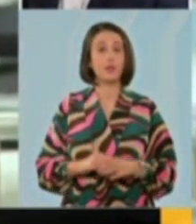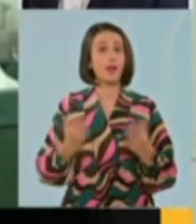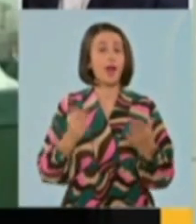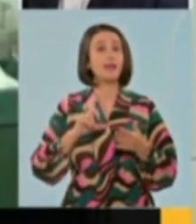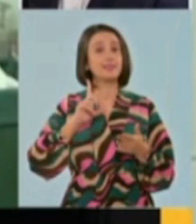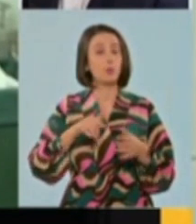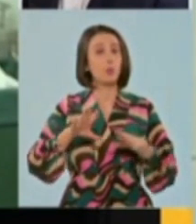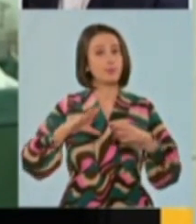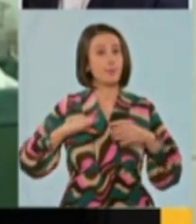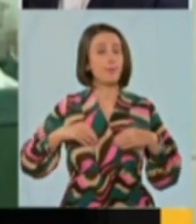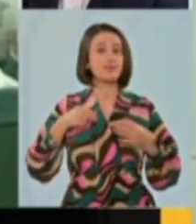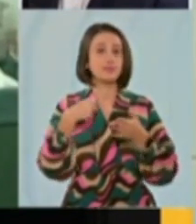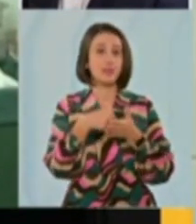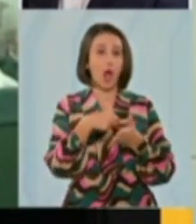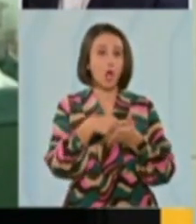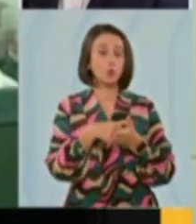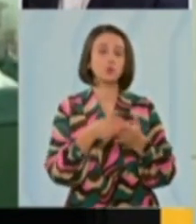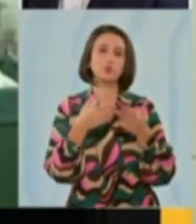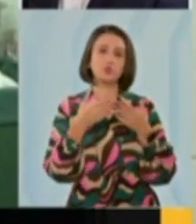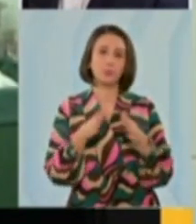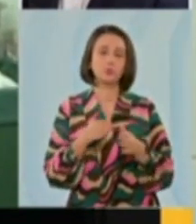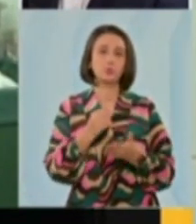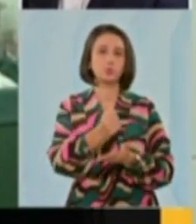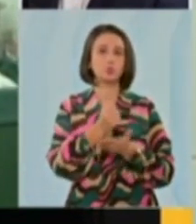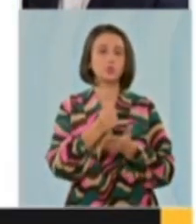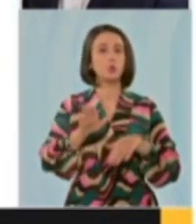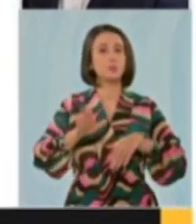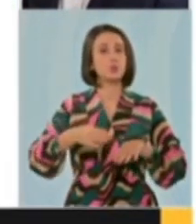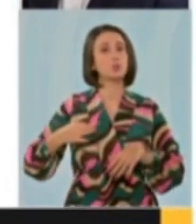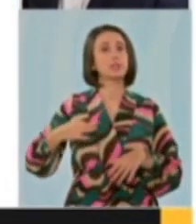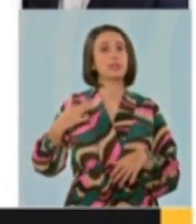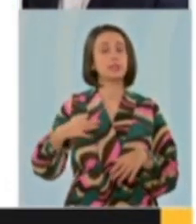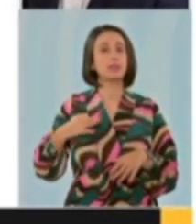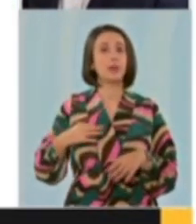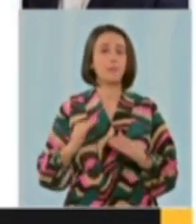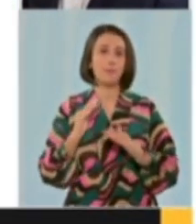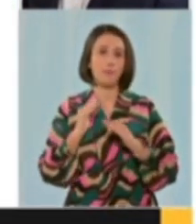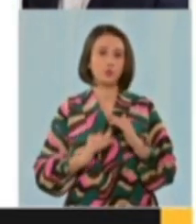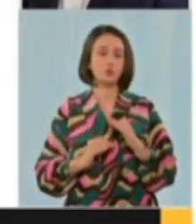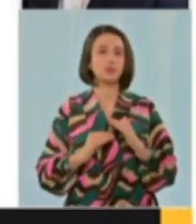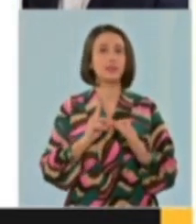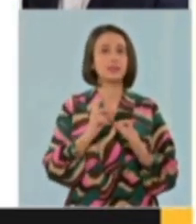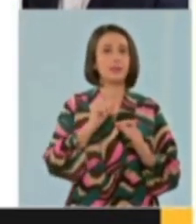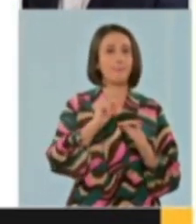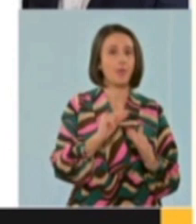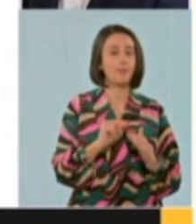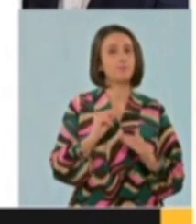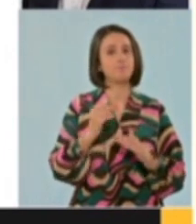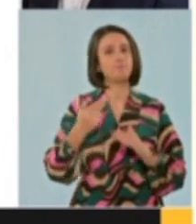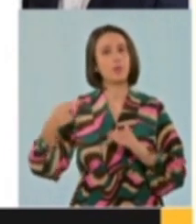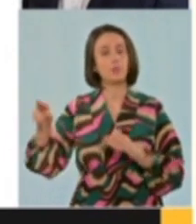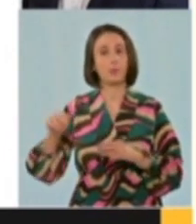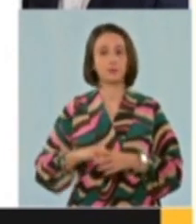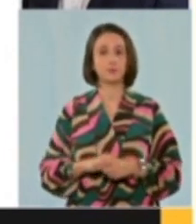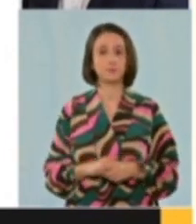care trebuie să primească salariu pornind de la bugetul Ministerului Sănătății, mai jos prin DSP-ul și așa mai departe.